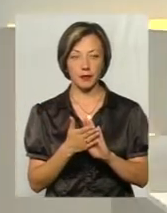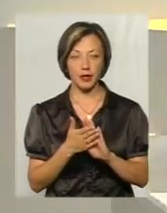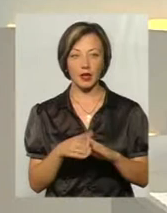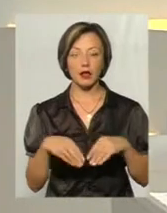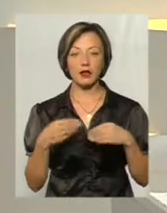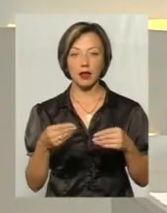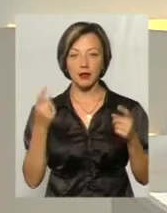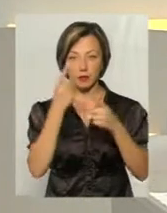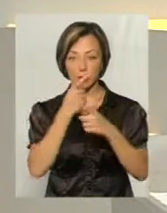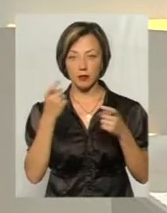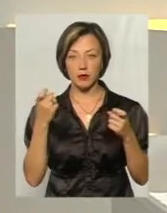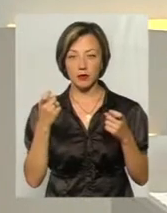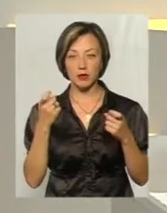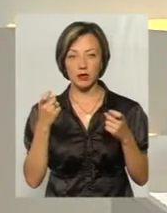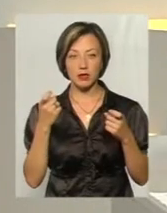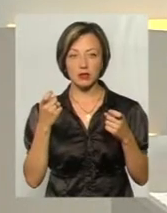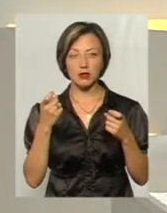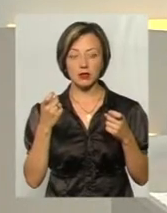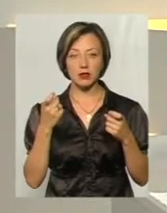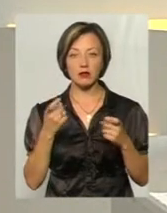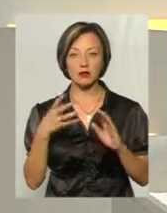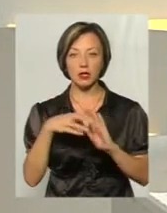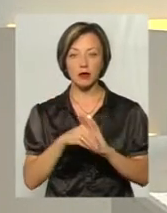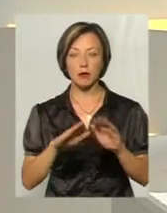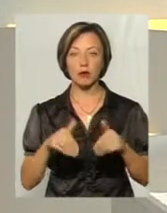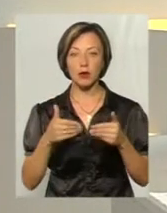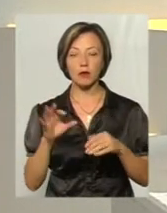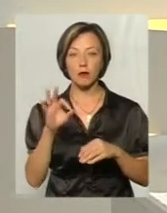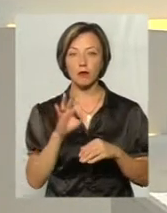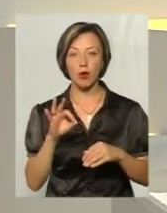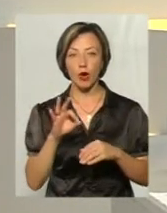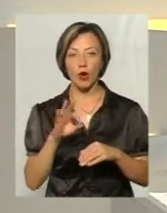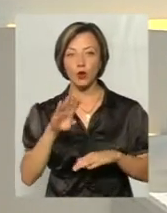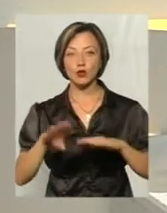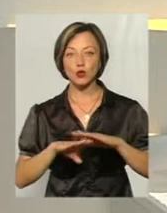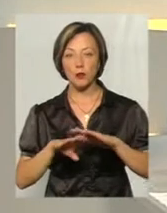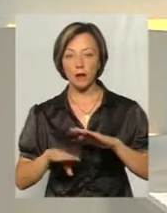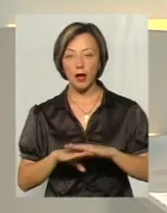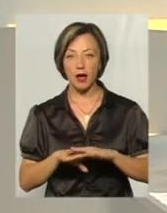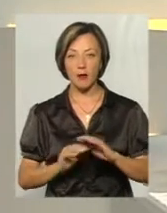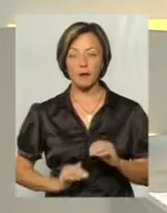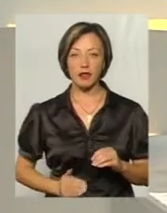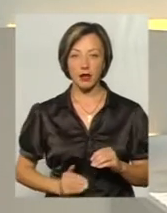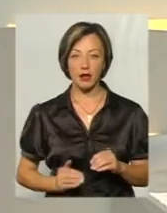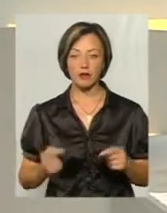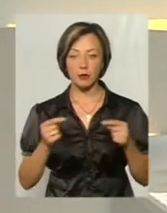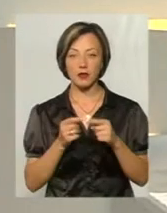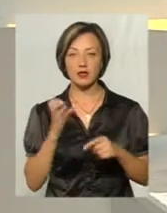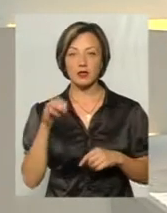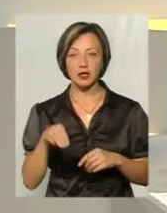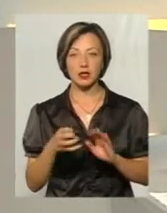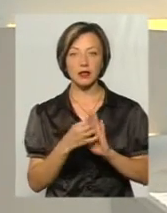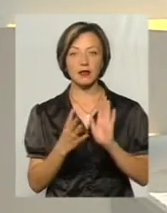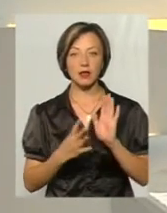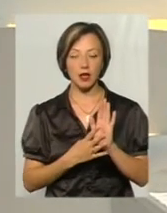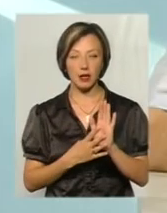Надані інформаційні у складі інформації у складі пропозиції про субпідрядників. Відповідно до статті